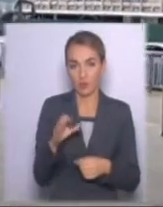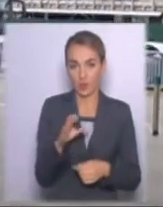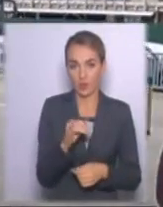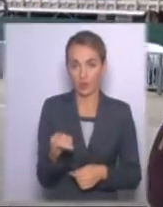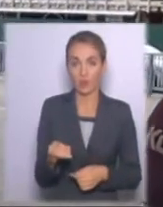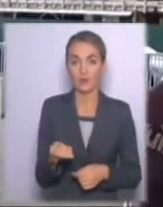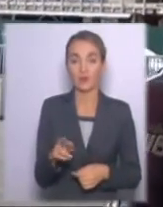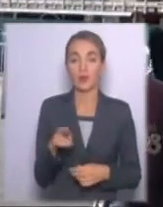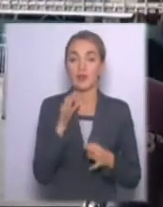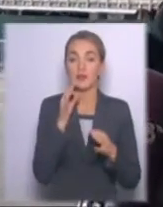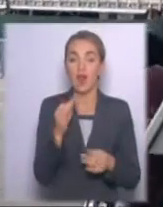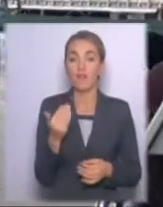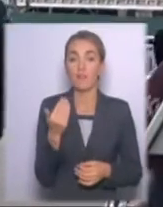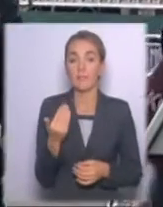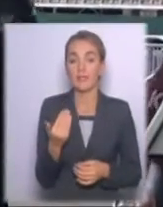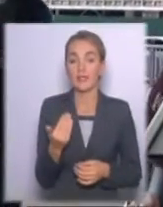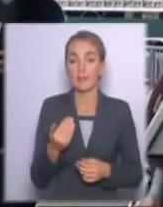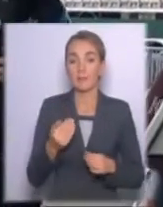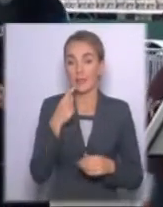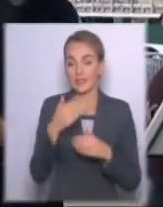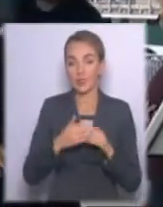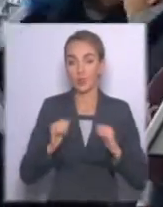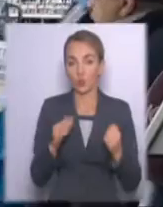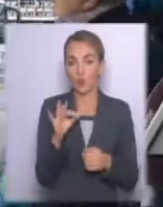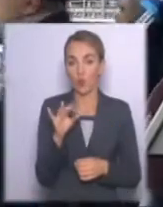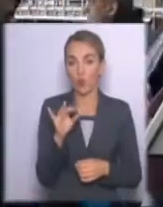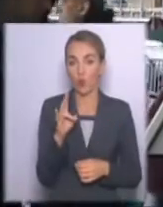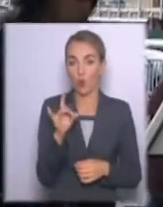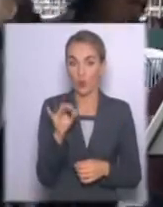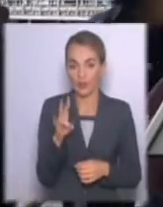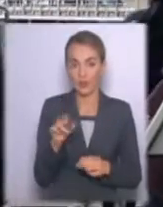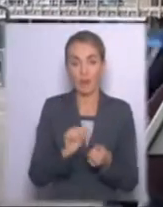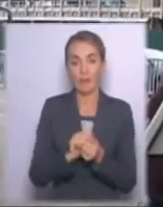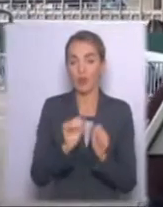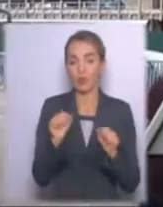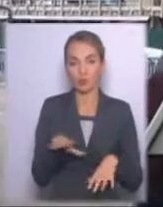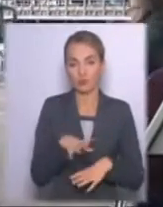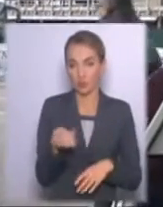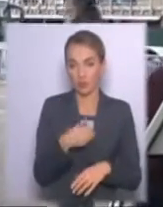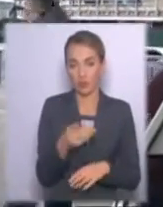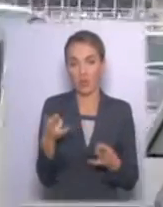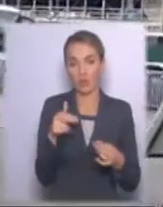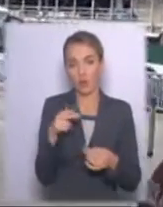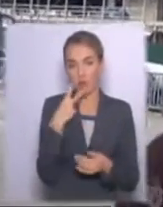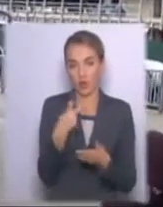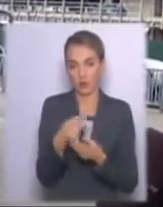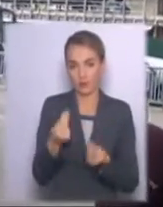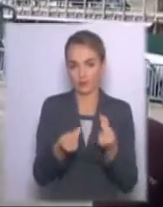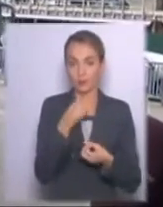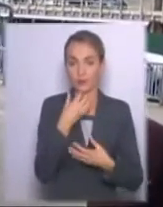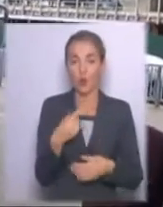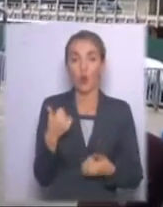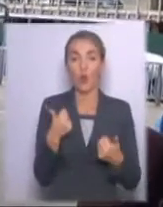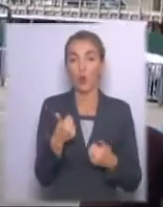сказав мій близький друг Андрій Воронін, на папері може бути все, що завгодно. Треба виходити і показувати на футбольному полі. Хороший